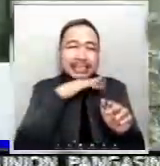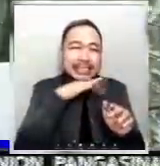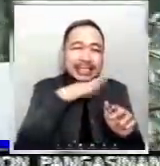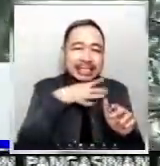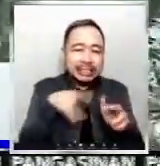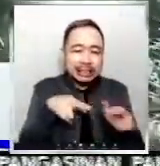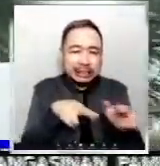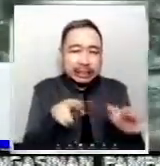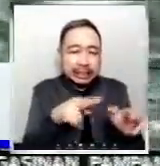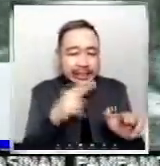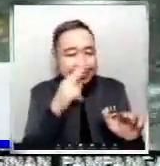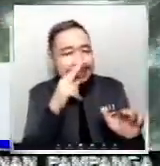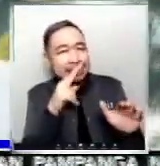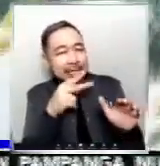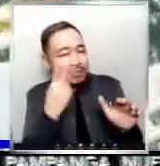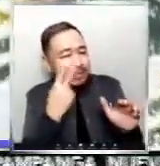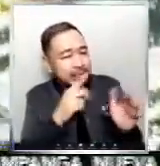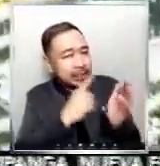station.